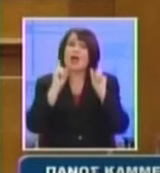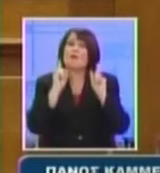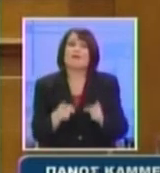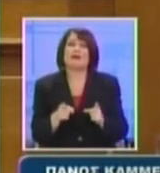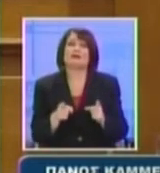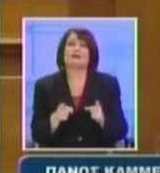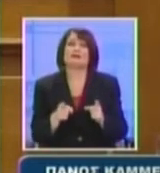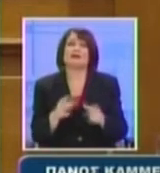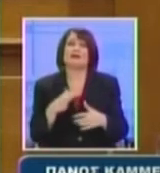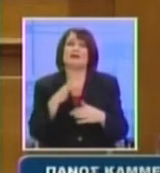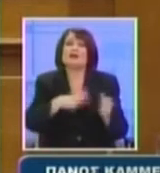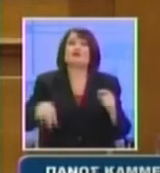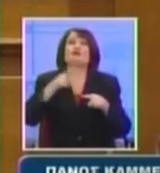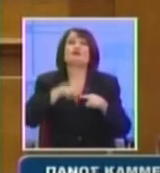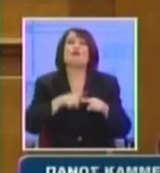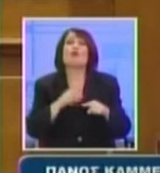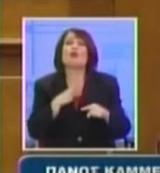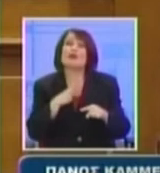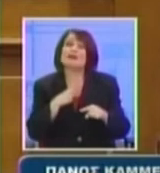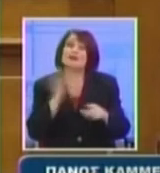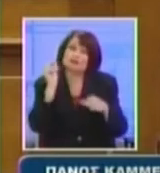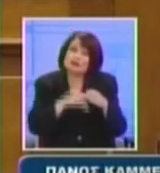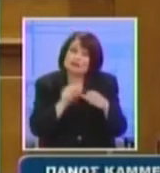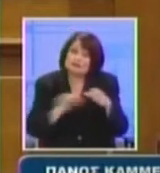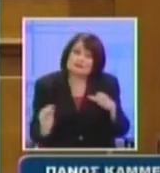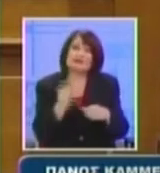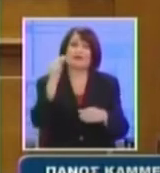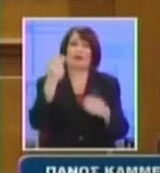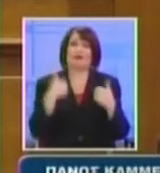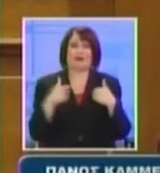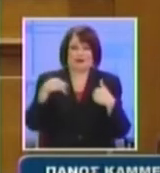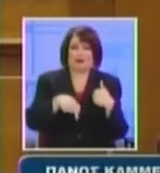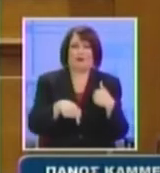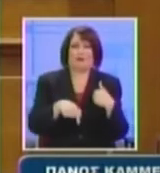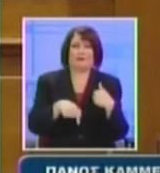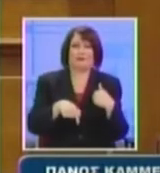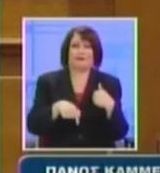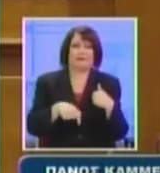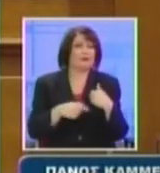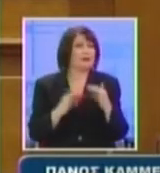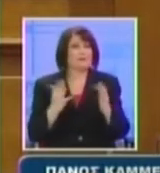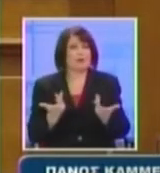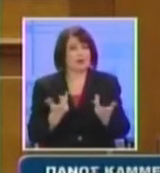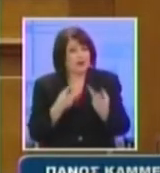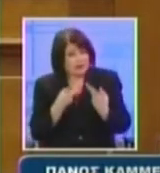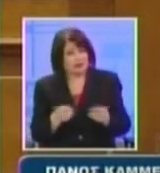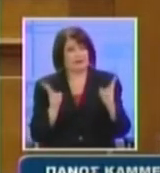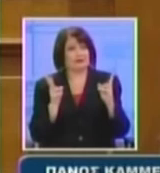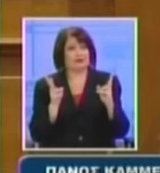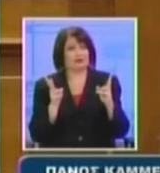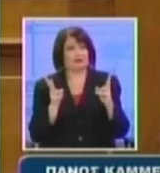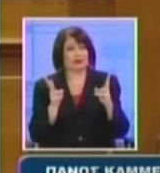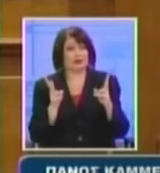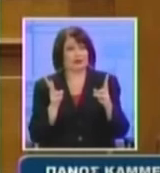λογαριασμό των Ελλήνων πολιτών που σας στείλαν εδώ σε αυτήν την αίθουσα και μας στείλαν σε αυτήν την αίθουσα κατά πόσο θα επιτρέψουμε